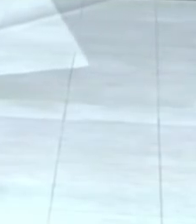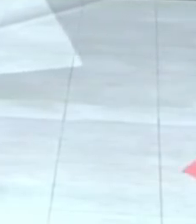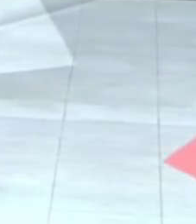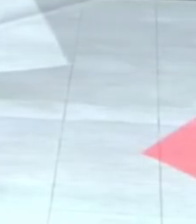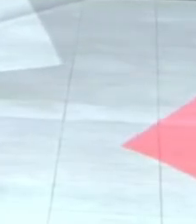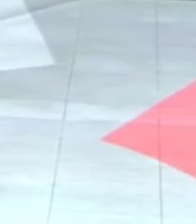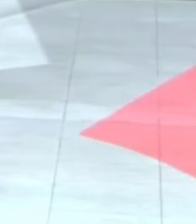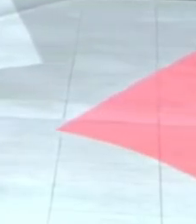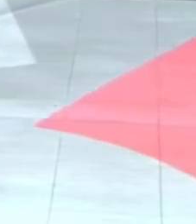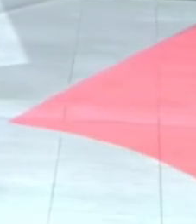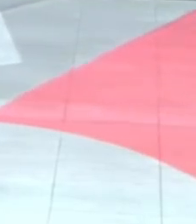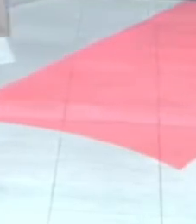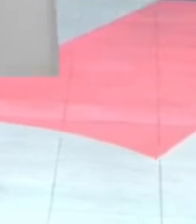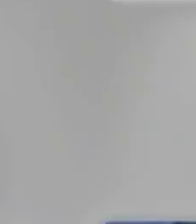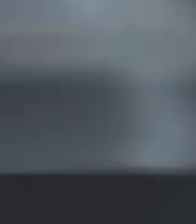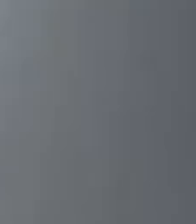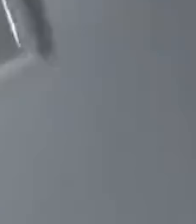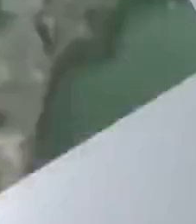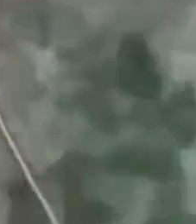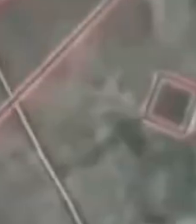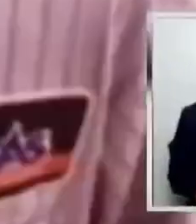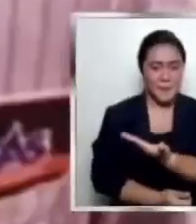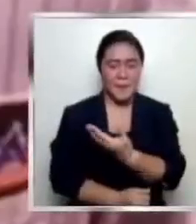po sa pagtutok ni Mark Salazar.